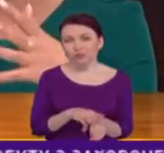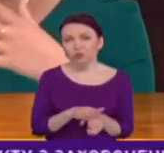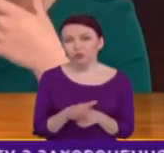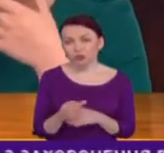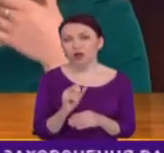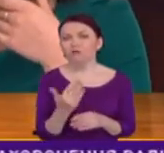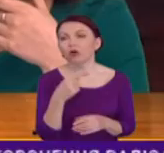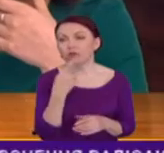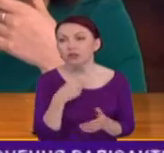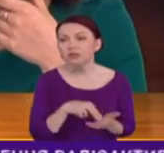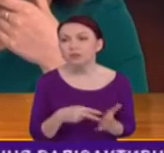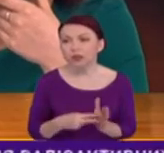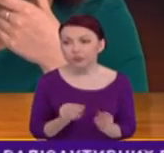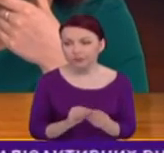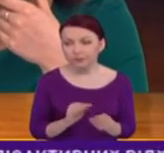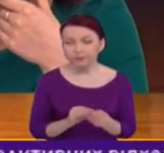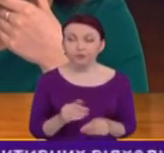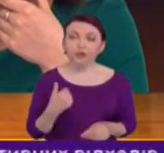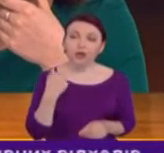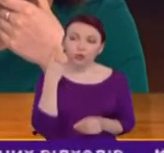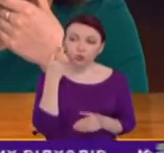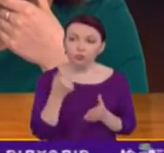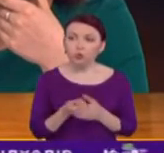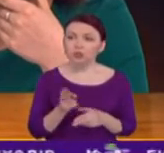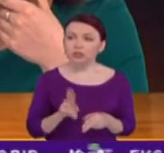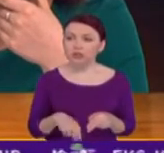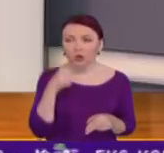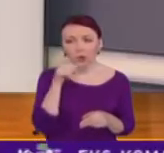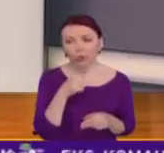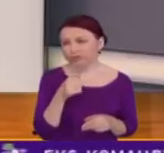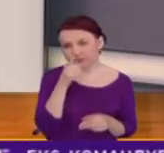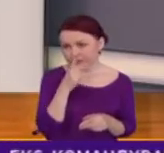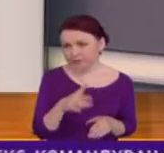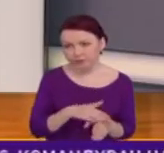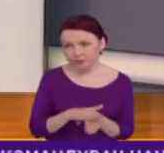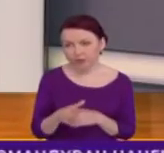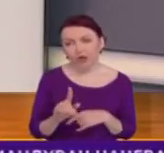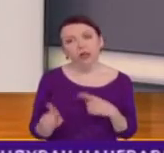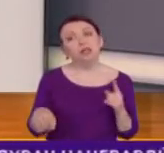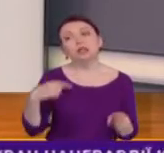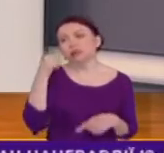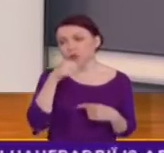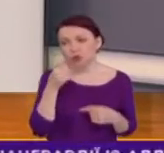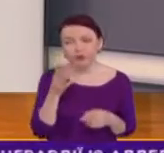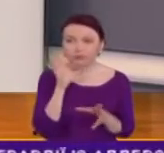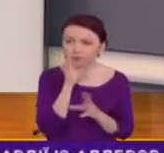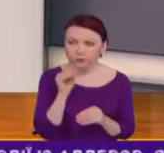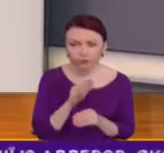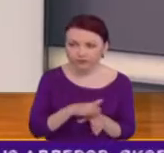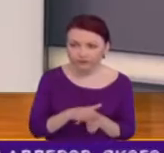планами говорили? Я думаю, до кінця року цей проєкт не закінчиться, і не закінчиться на слідуючий рік, тому що у